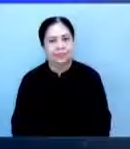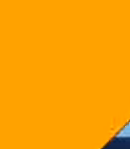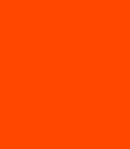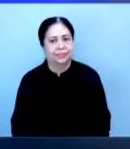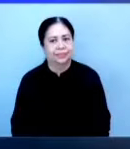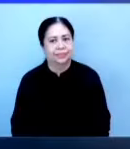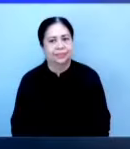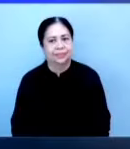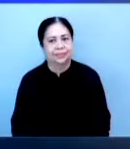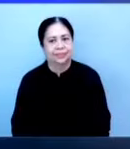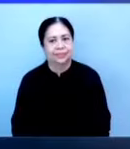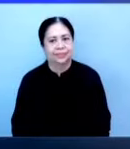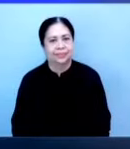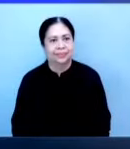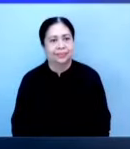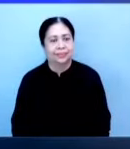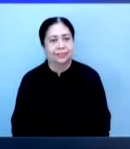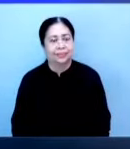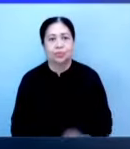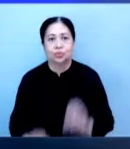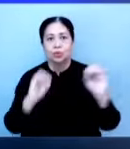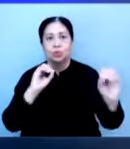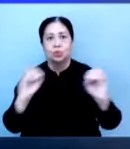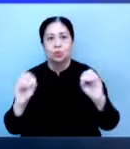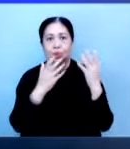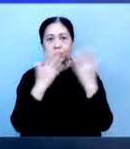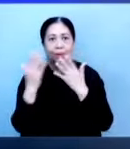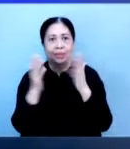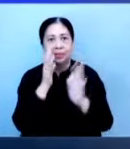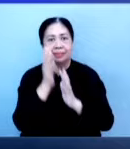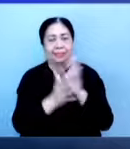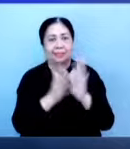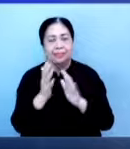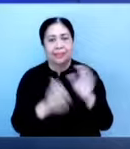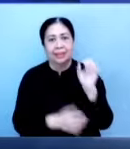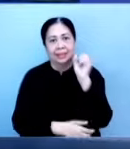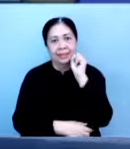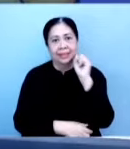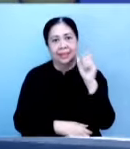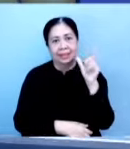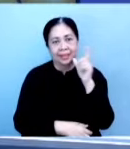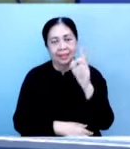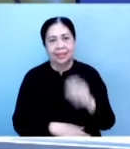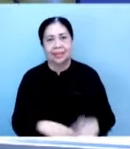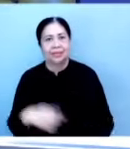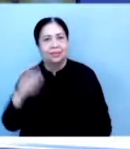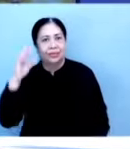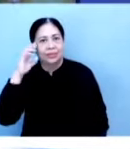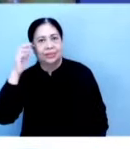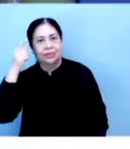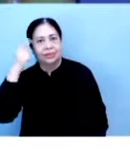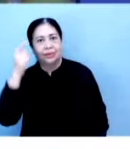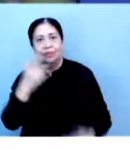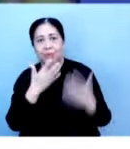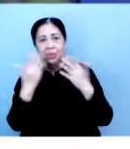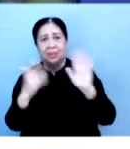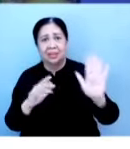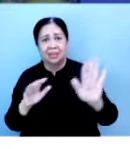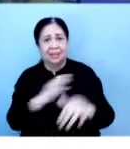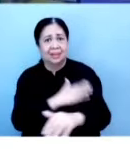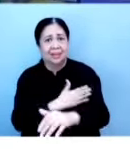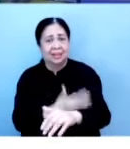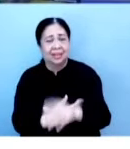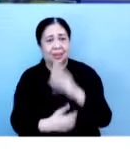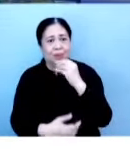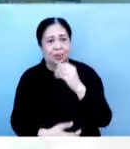bulld nagkanya kanyang birthday party sina Sara labati at Richard Gutierrez para sa kaarawan ng kanilang bunsong anak na